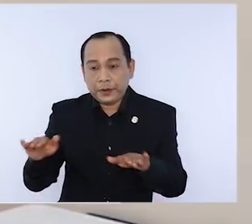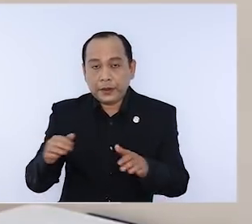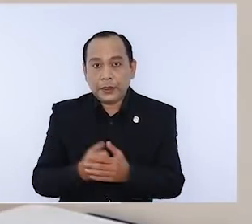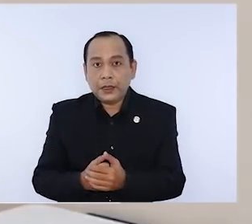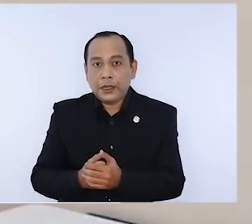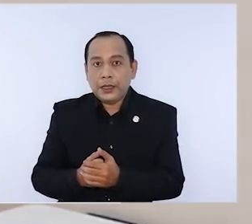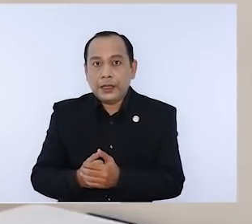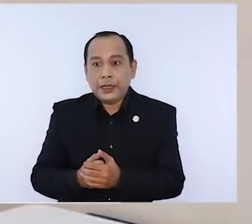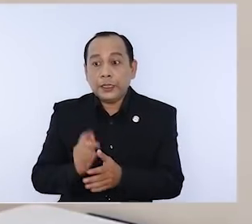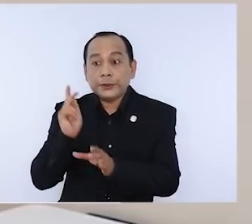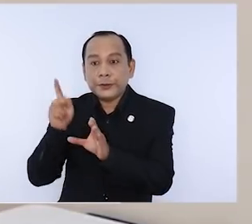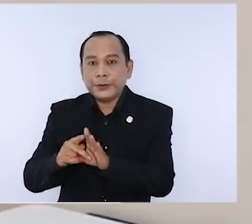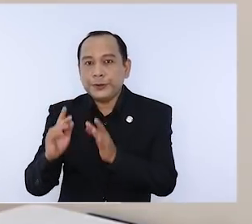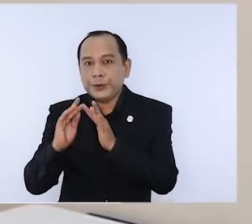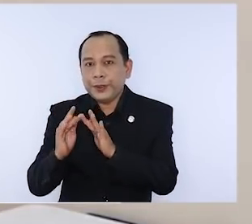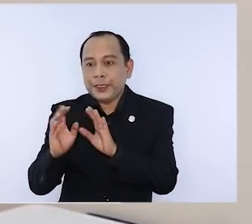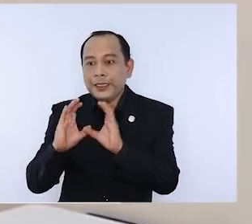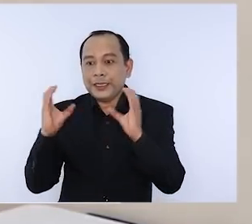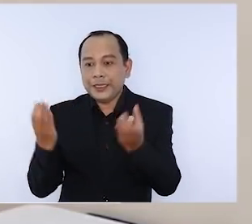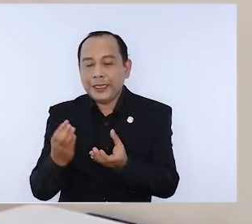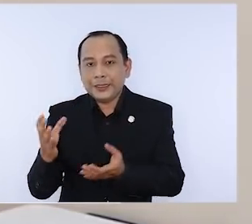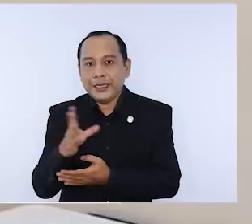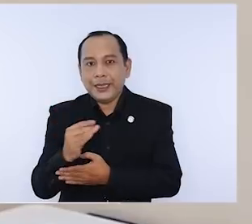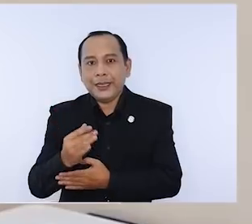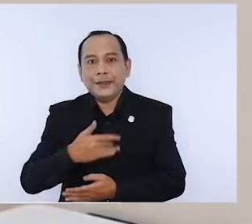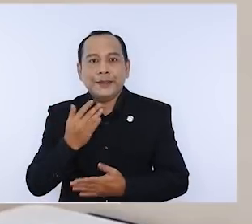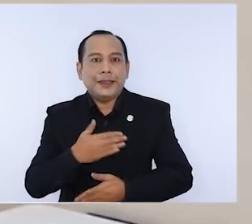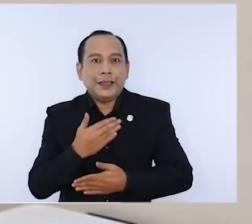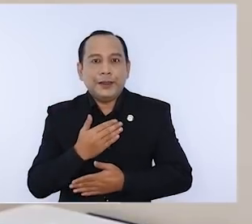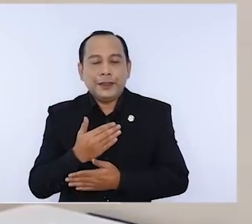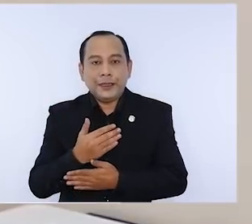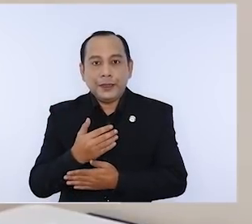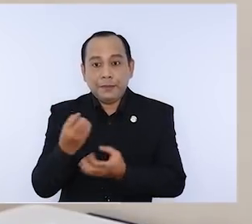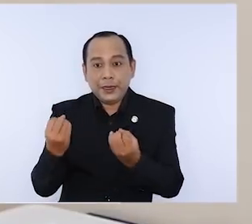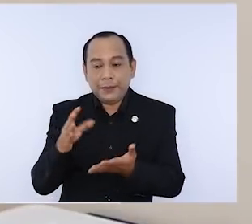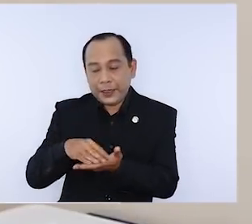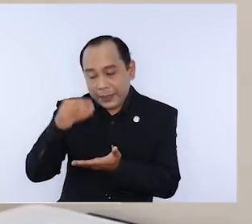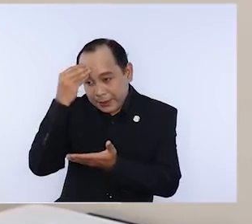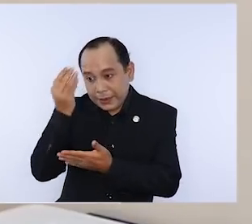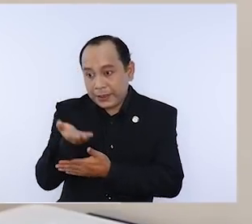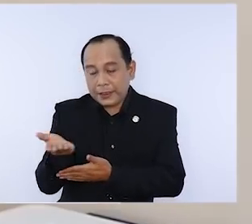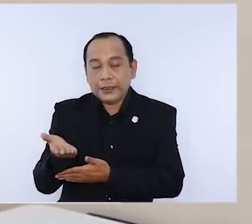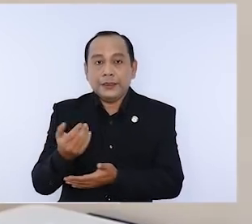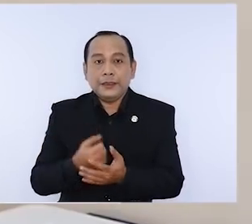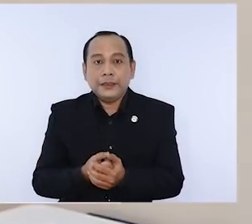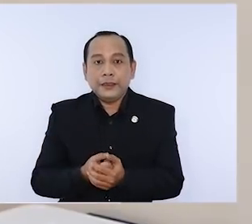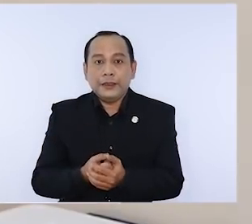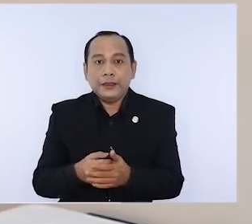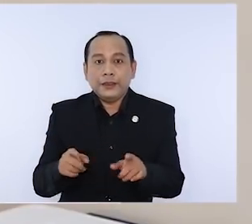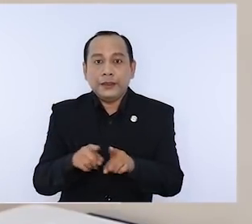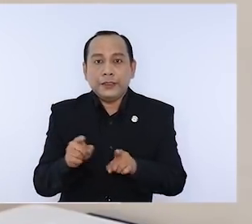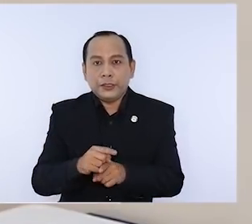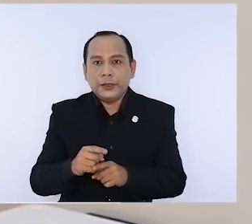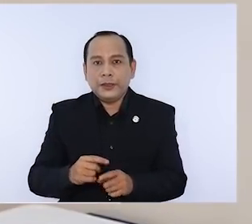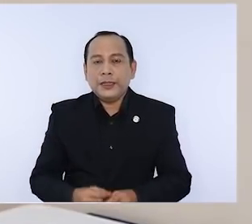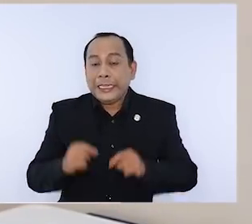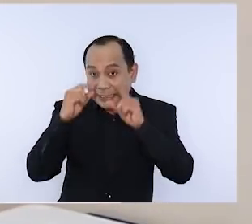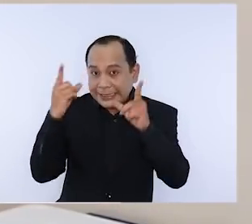sa online classes at nakakatawa po, at marami siya natutunan bukod sa gumising ng